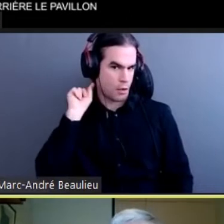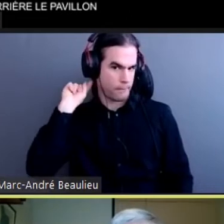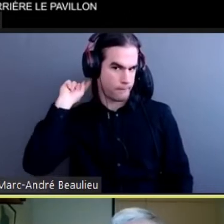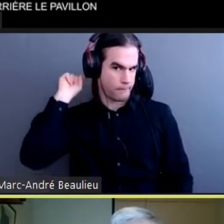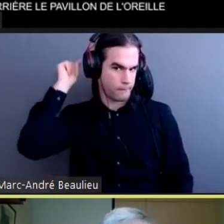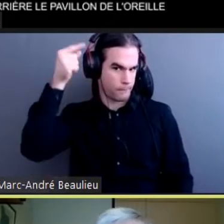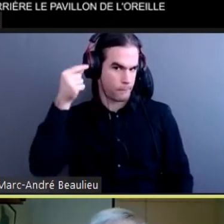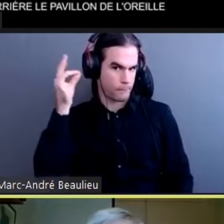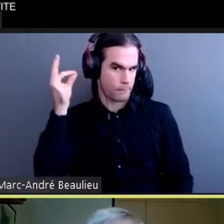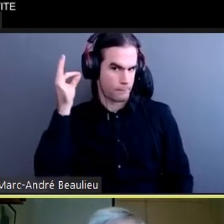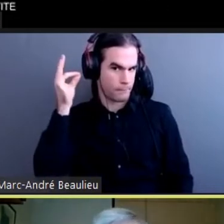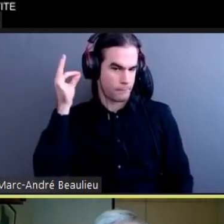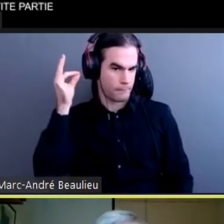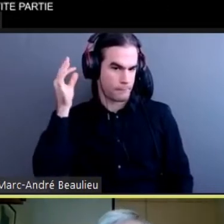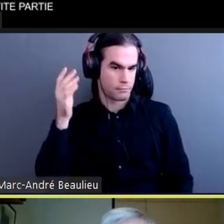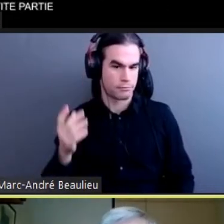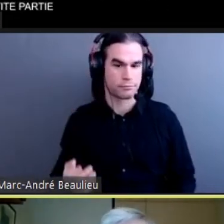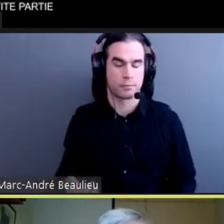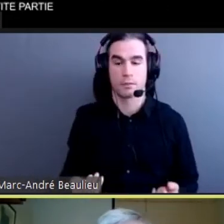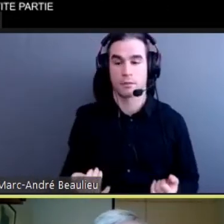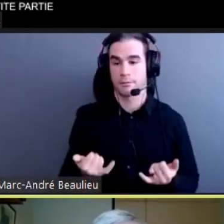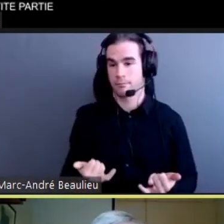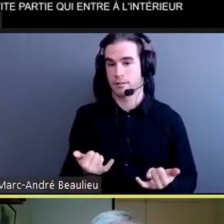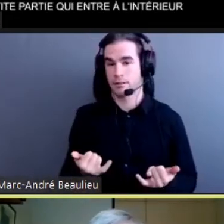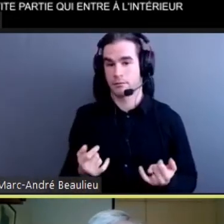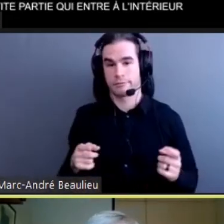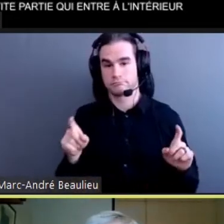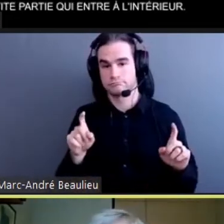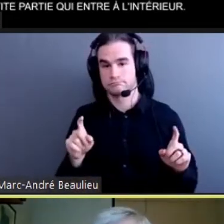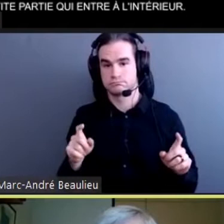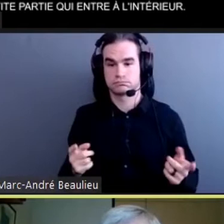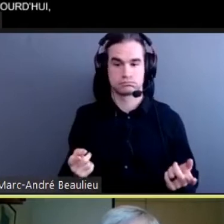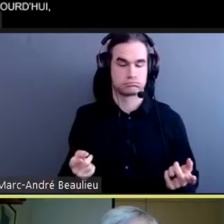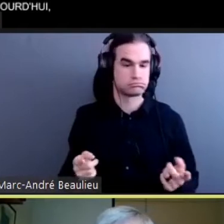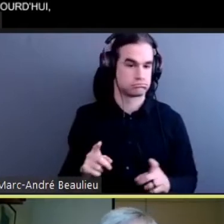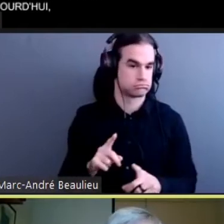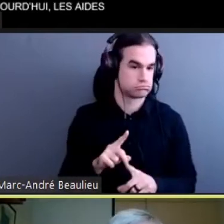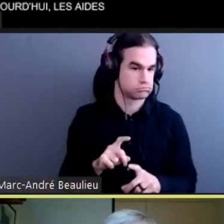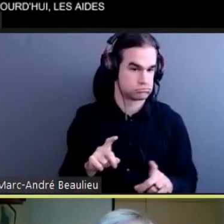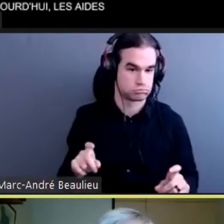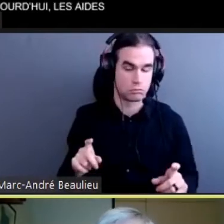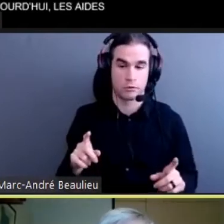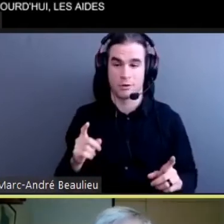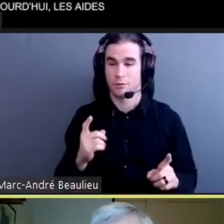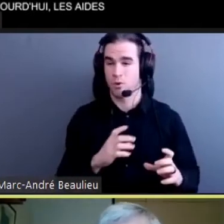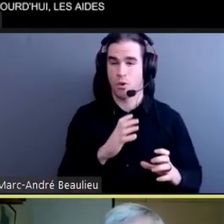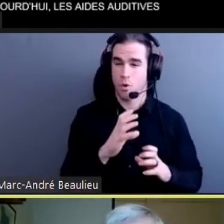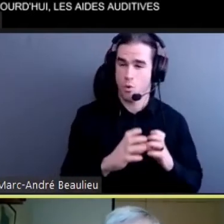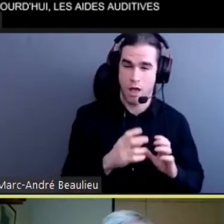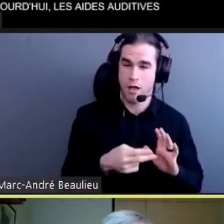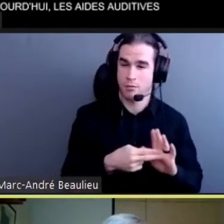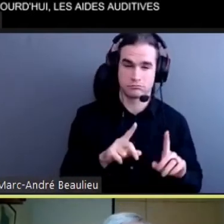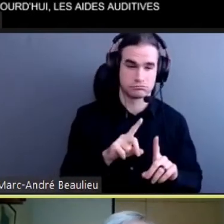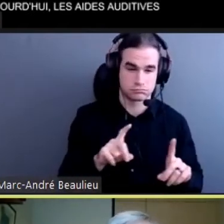qui rentre à l'intérieur. De nos jours, des aides auditives, ça peut être, on peut les acheter de différentes couleurs et on voit